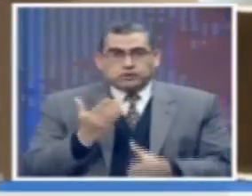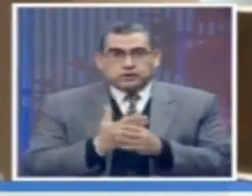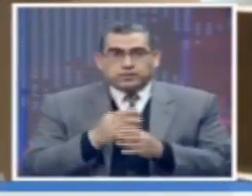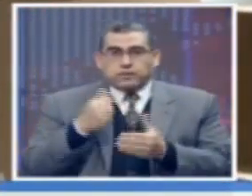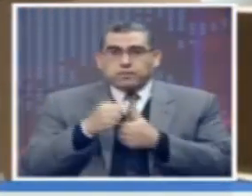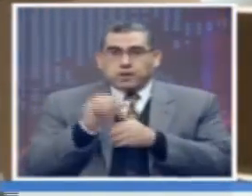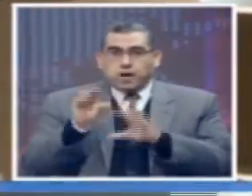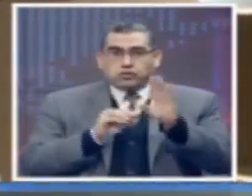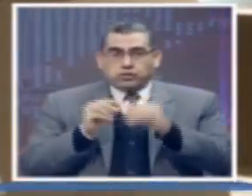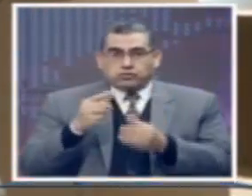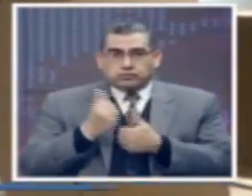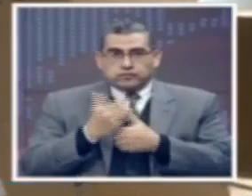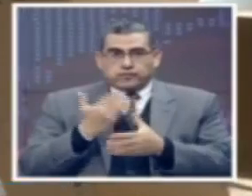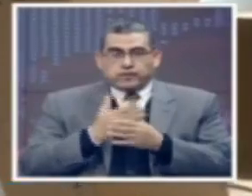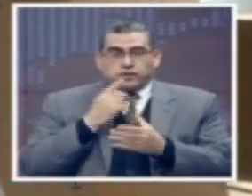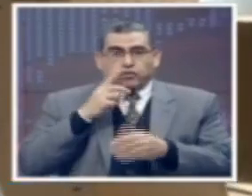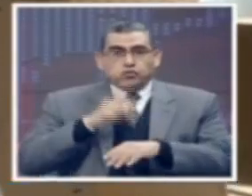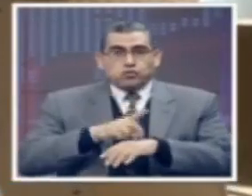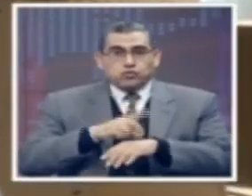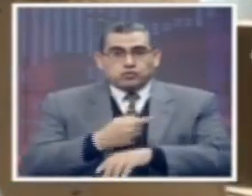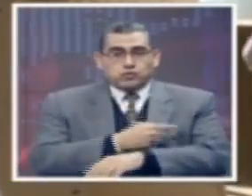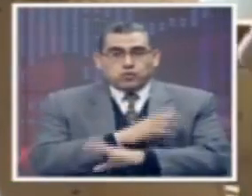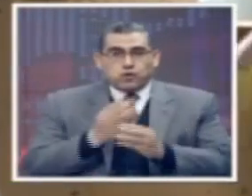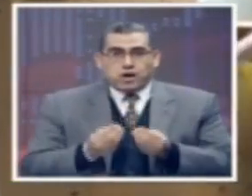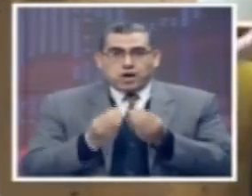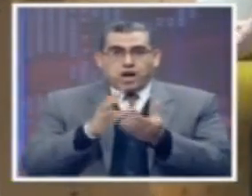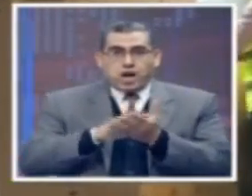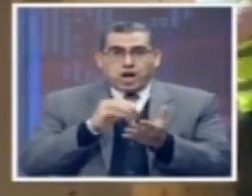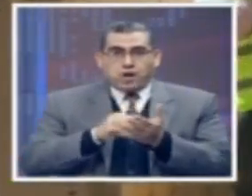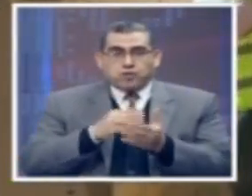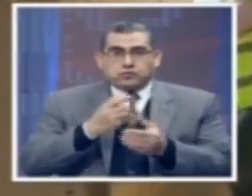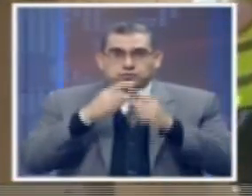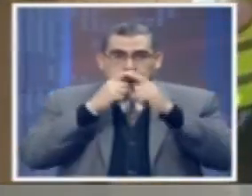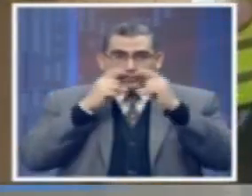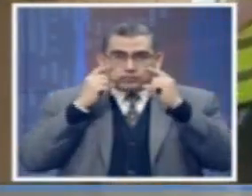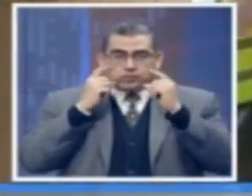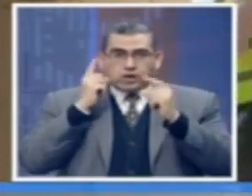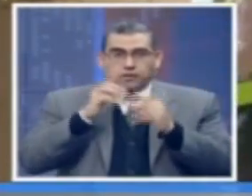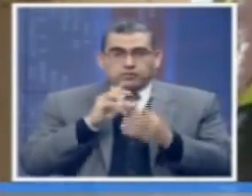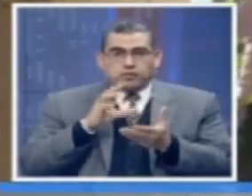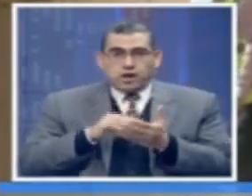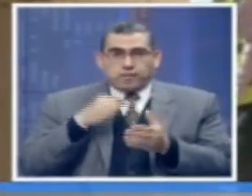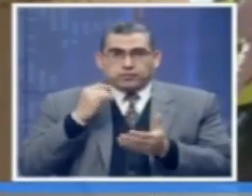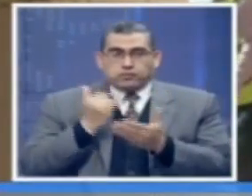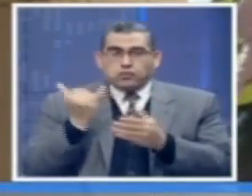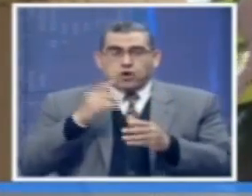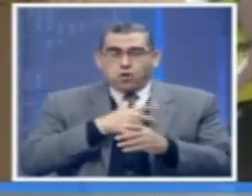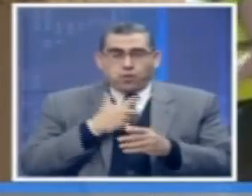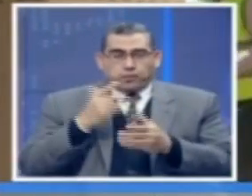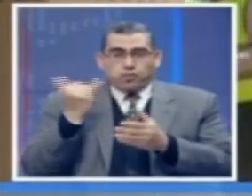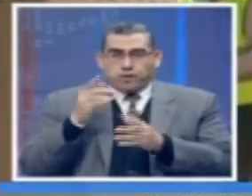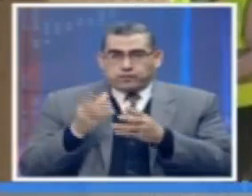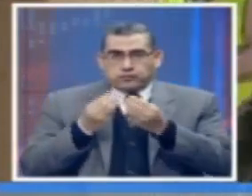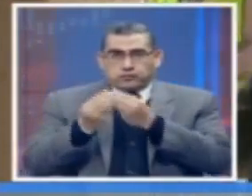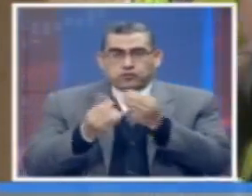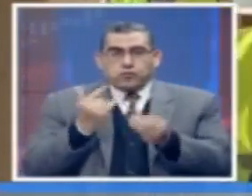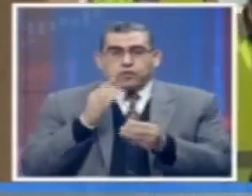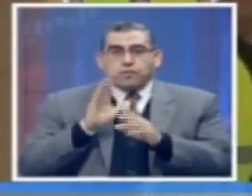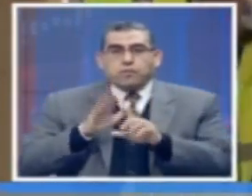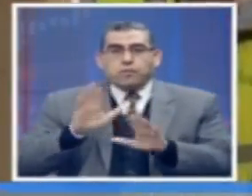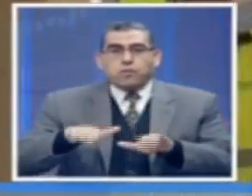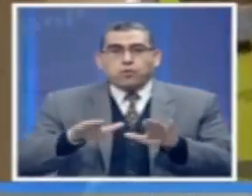احتياجاتهم طبعا المستلزمات الطبية هي اولى اهتمامات الدولة حاليا، بنعمل على توفرها وبنأكد